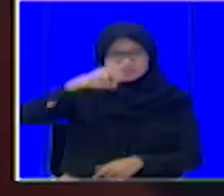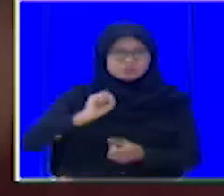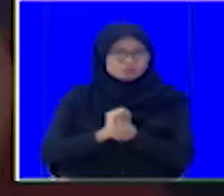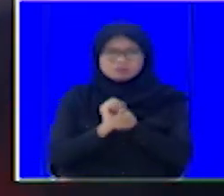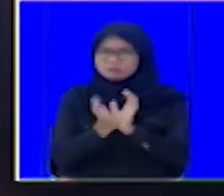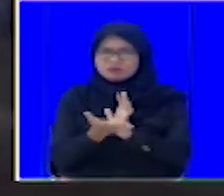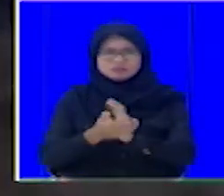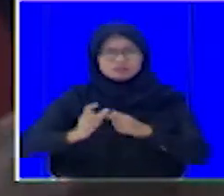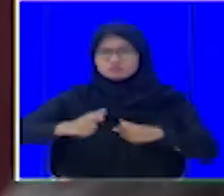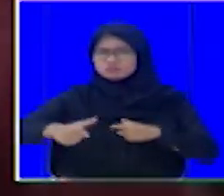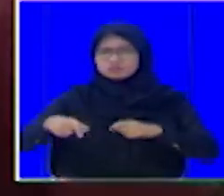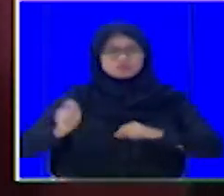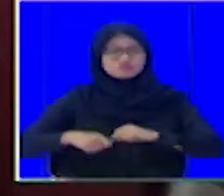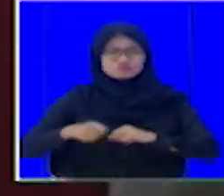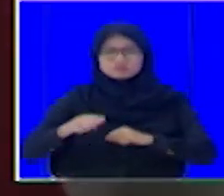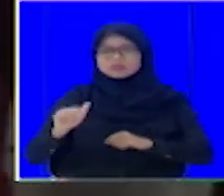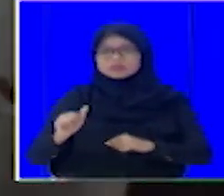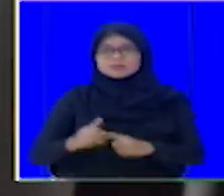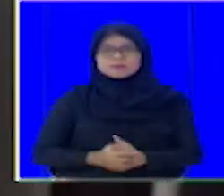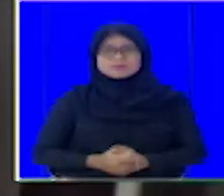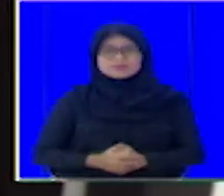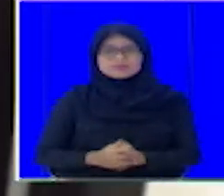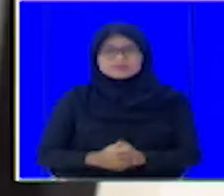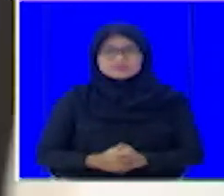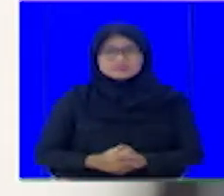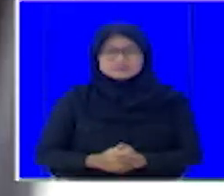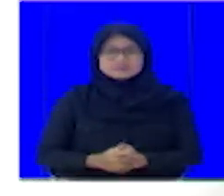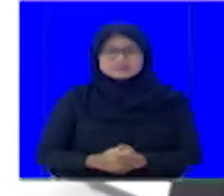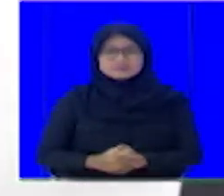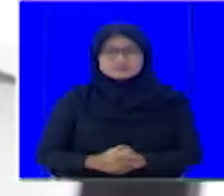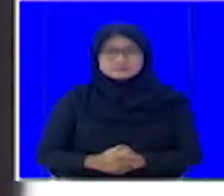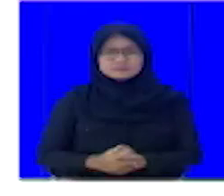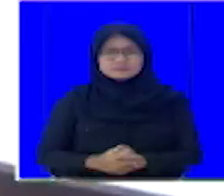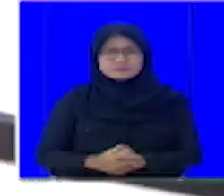Dari Surabaya dan Sidoarjo, Jawa Timur, Rahmat Ilyasan, Yoyok Agusta, Anyus melaporkan.